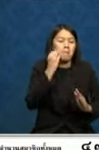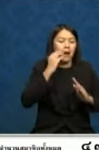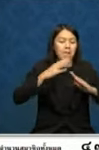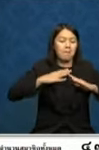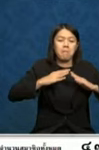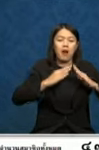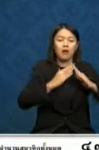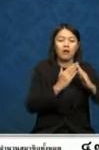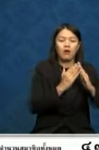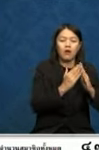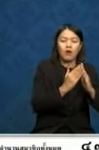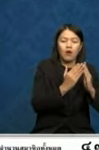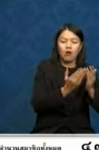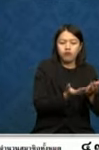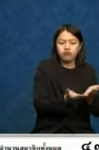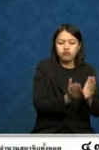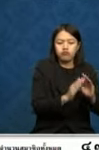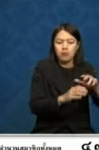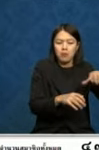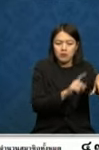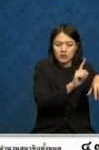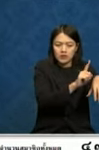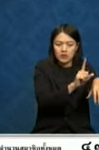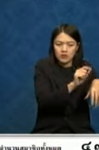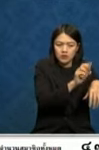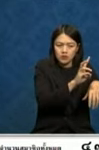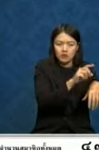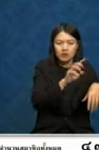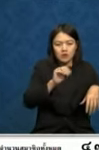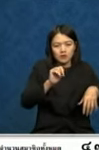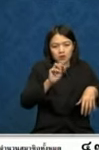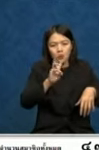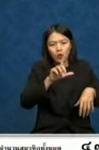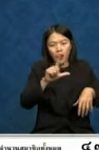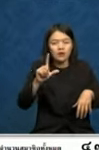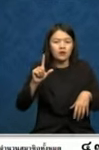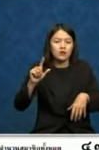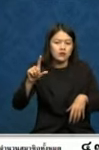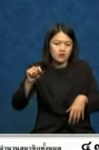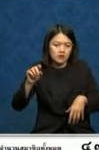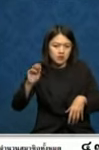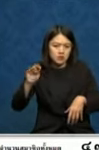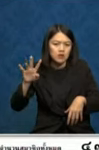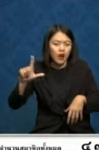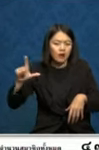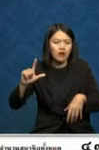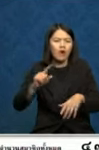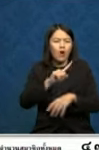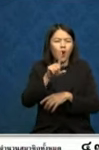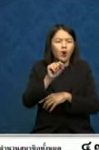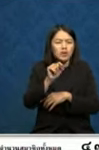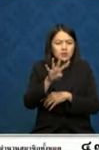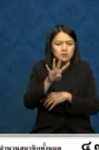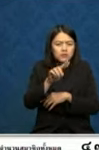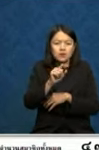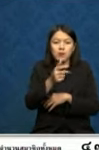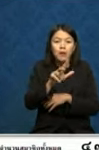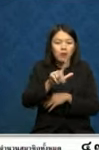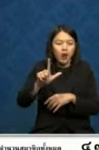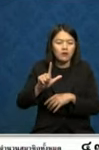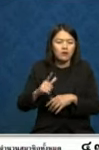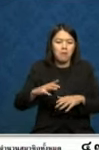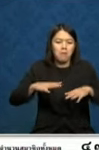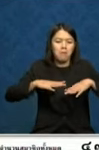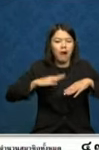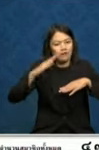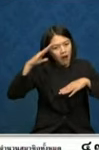ครัว3ที่ที่ศูนย์ภาค1 26ล้านภาค2 46ล้านภาค3 41ล้านทั้งสิ้นก็113ล้านเป็นบ้านพักข้า